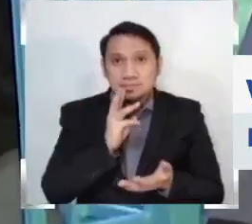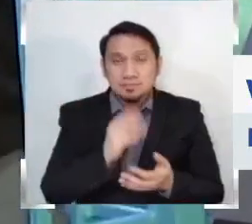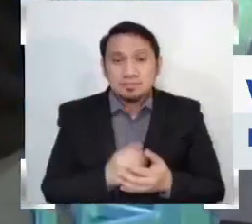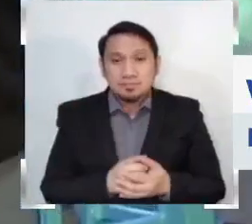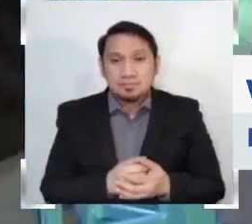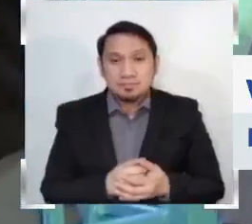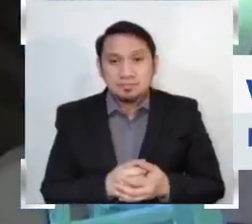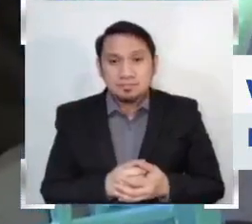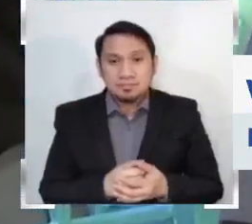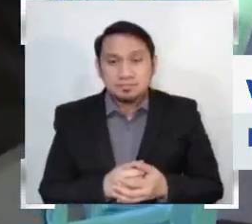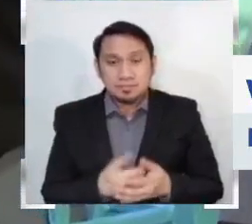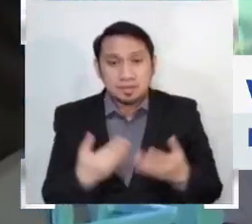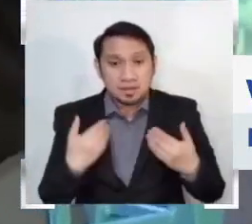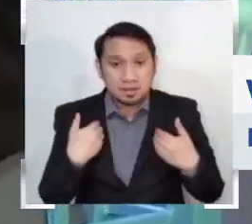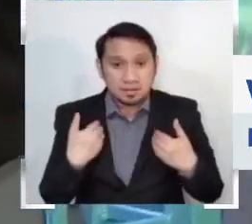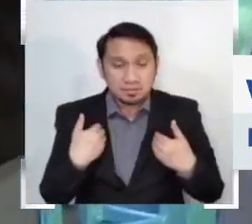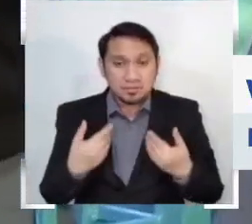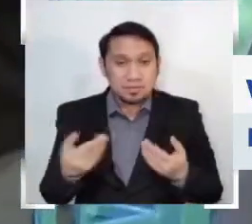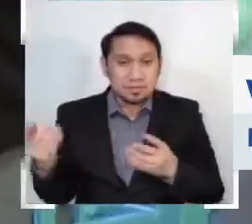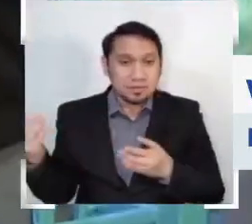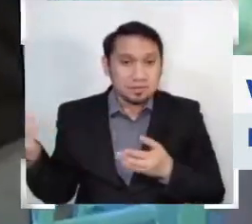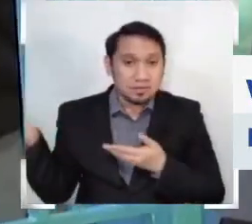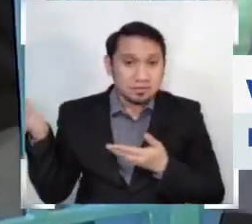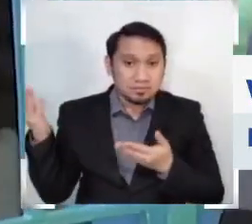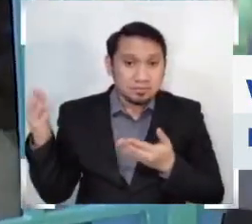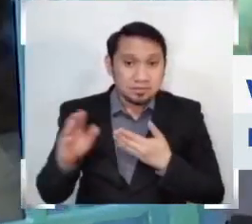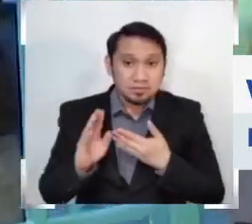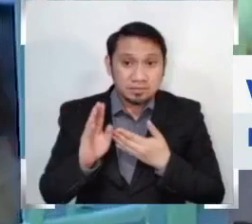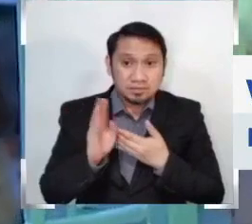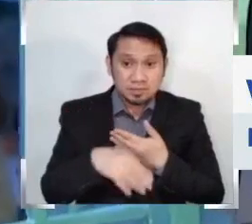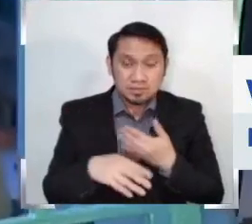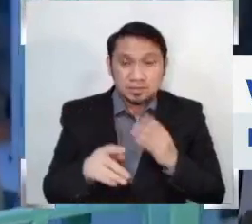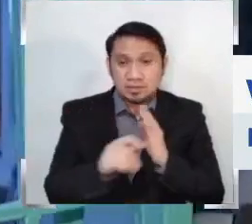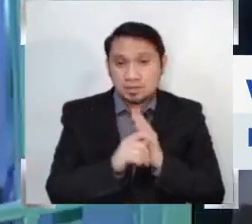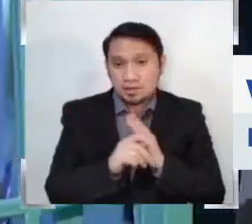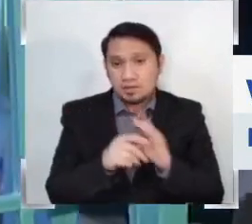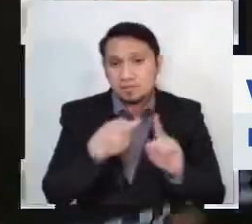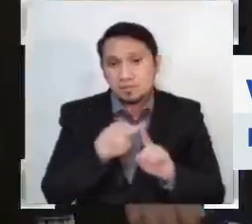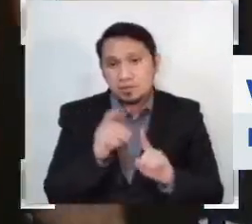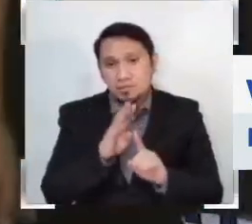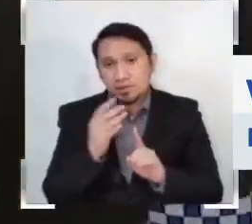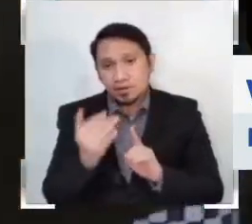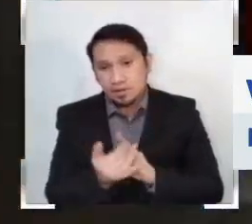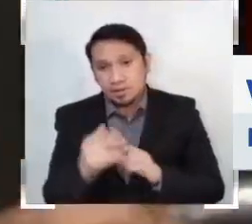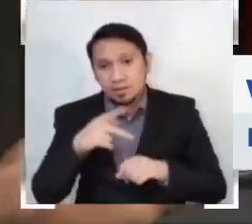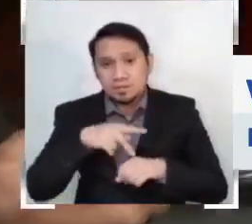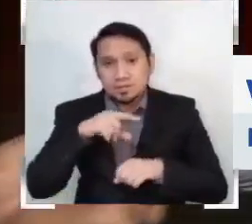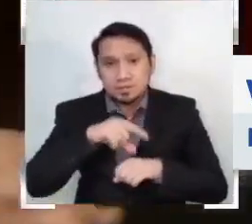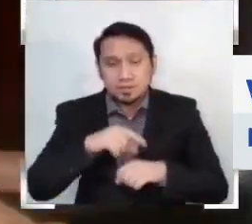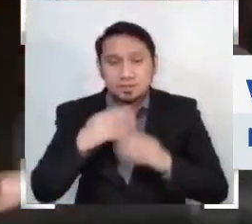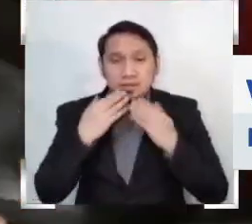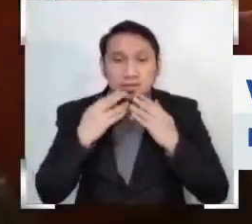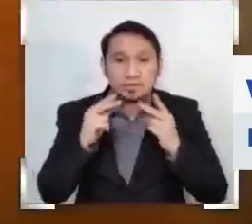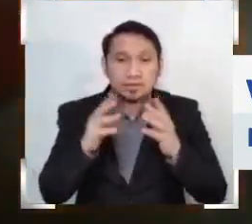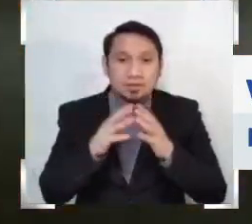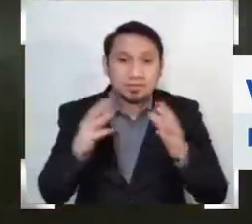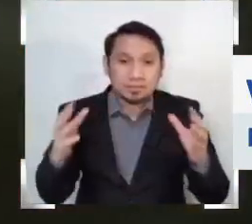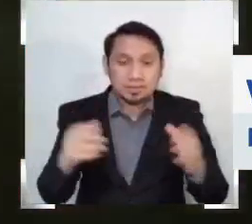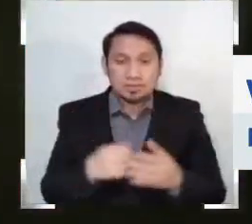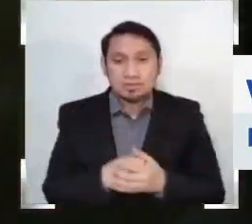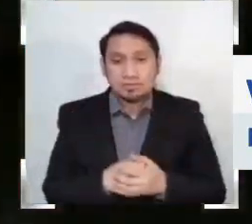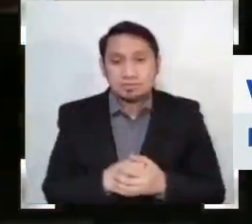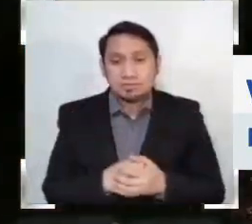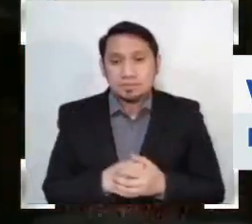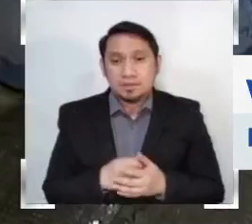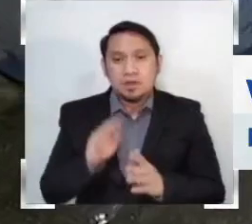may mga dumarating naman ng mga truck na galing sa Parañaque, barangay, ganun. Salamat sa mga LGU na tumutulong. Si Lizelle, mag-aapat na oras na